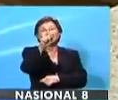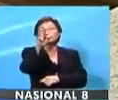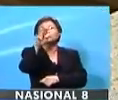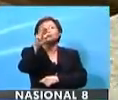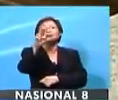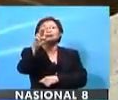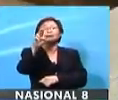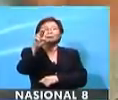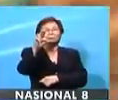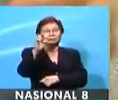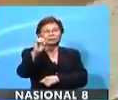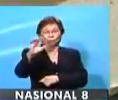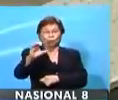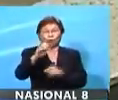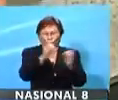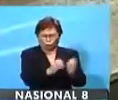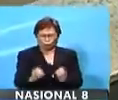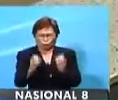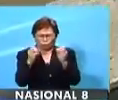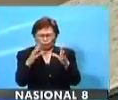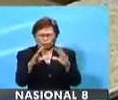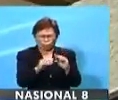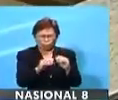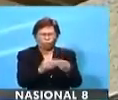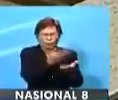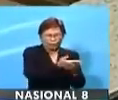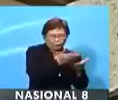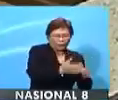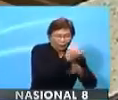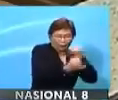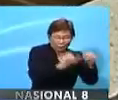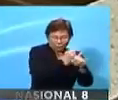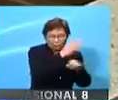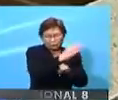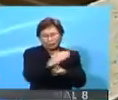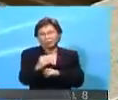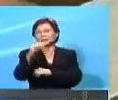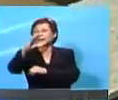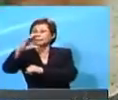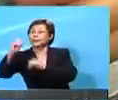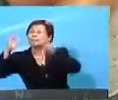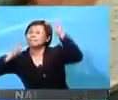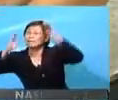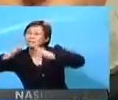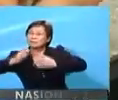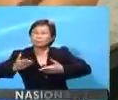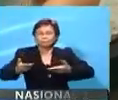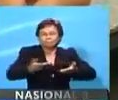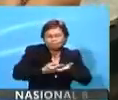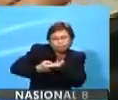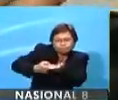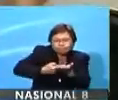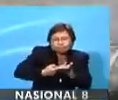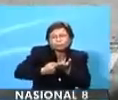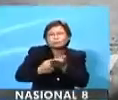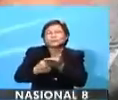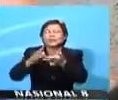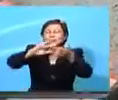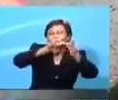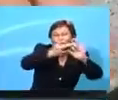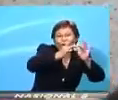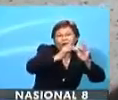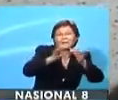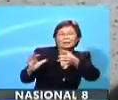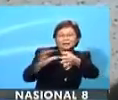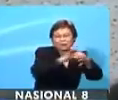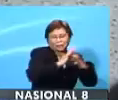usahanya menerusi penganjuran lebih banyak mesyuarat antara pembeli antarabangsa dan syarikat tempatan dengan memanfaatkan rangkaian kerjasama pelbagai syarikat